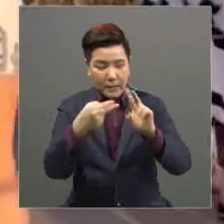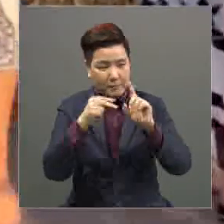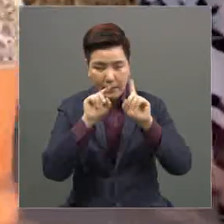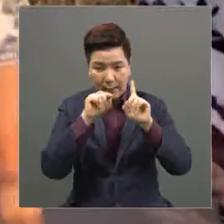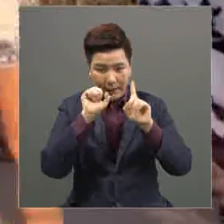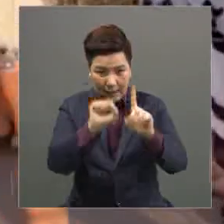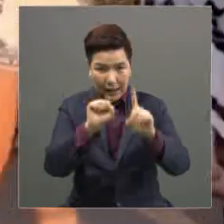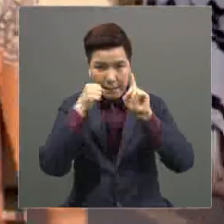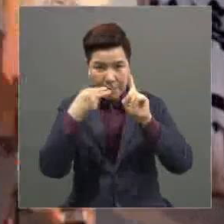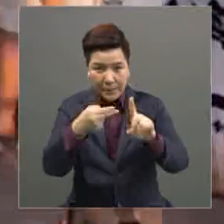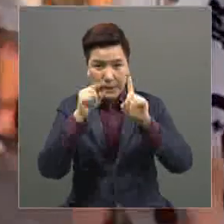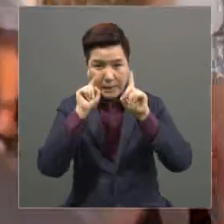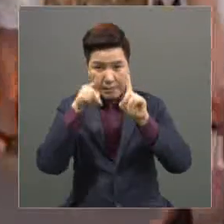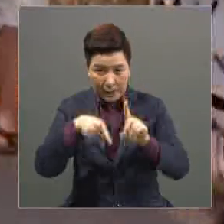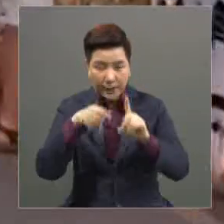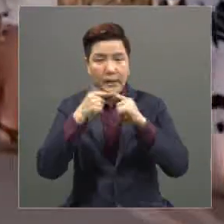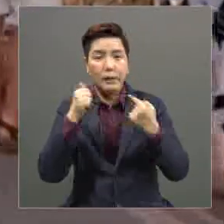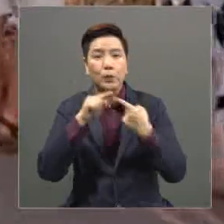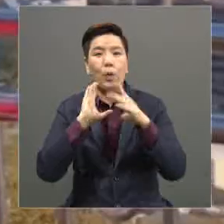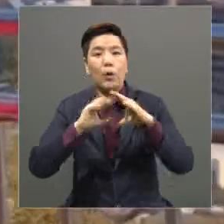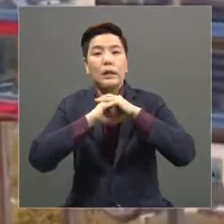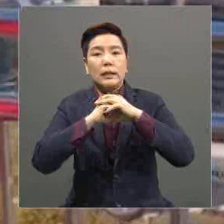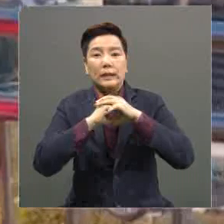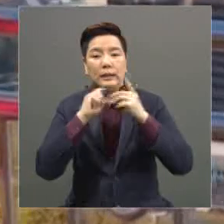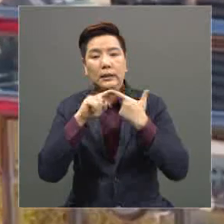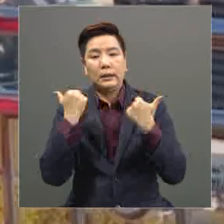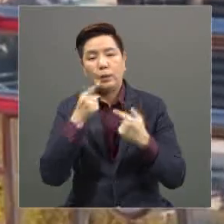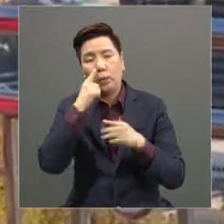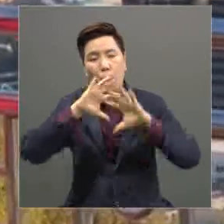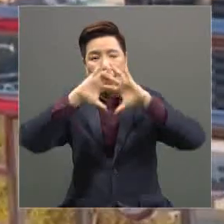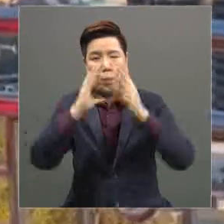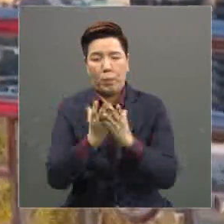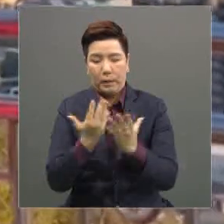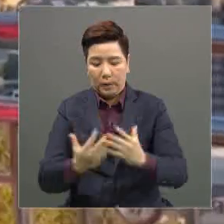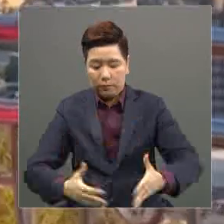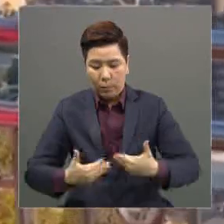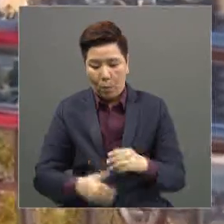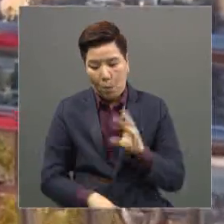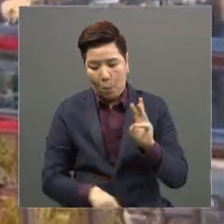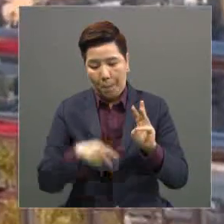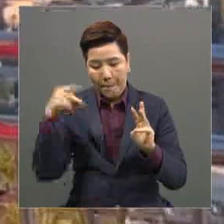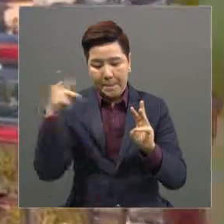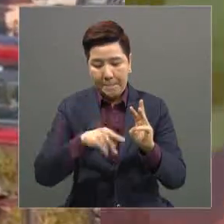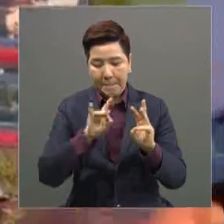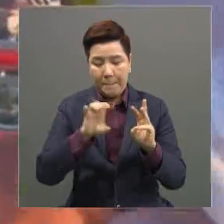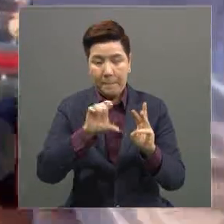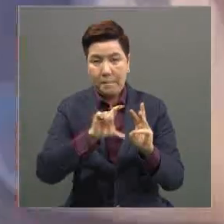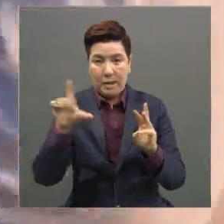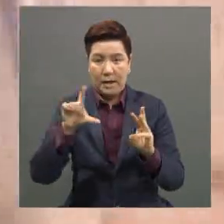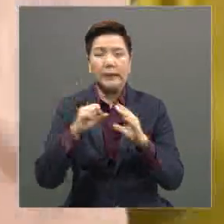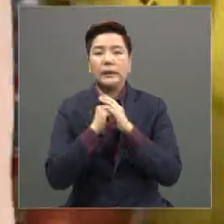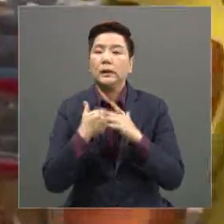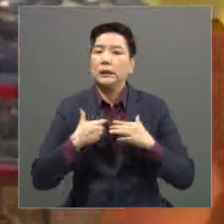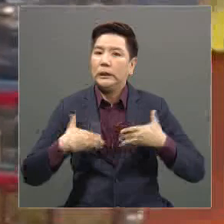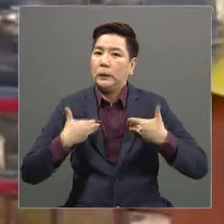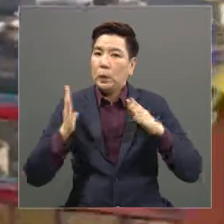ที่เป็นเม็ดเงินสะพัดในช่วงเทศกาลตรุษจีนปีนี้เนี่ยเขาบอกว่ากลมๆ ก็ประมาณ 6,800 ล้านบาทโอ้ดีใจแทน